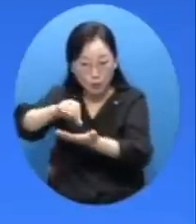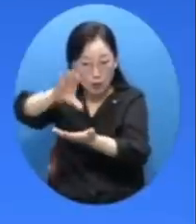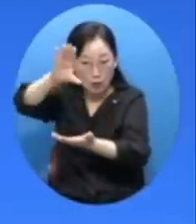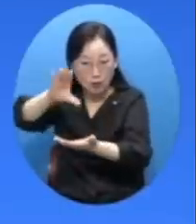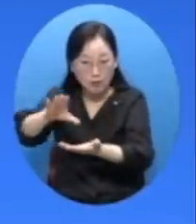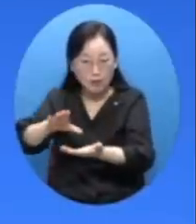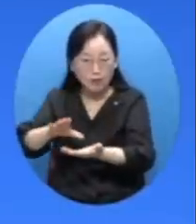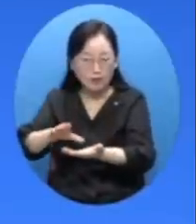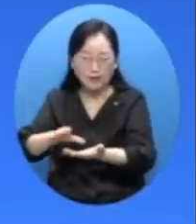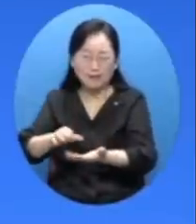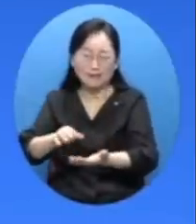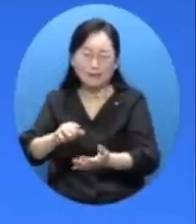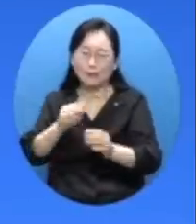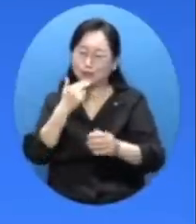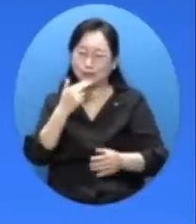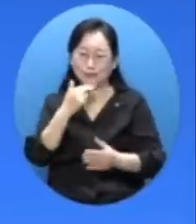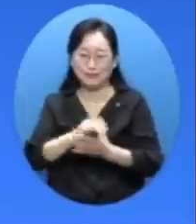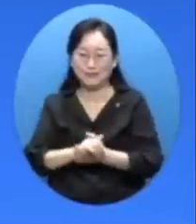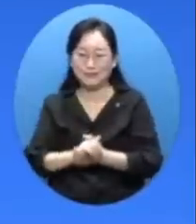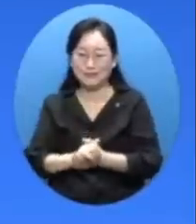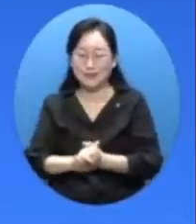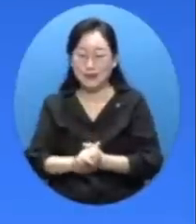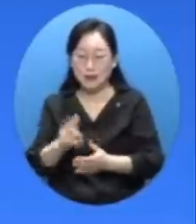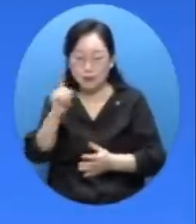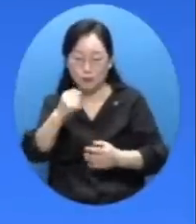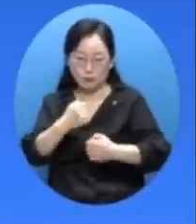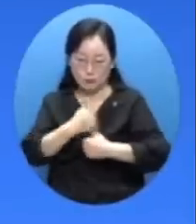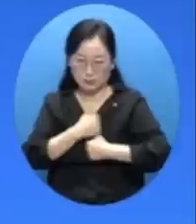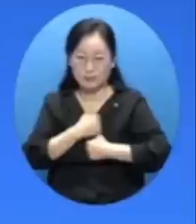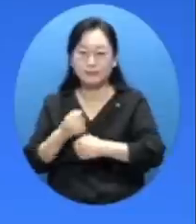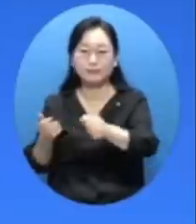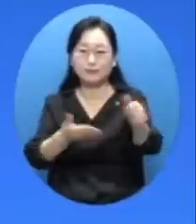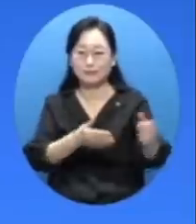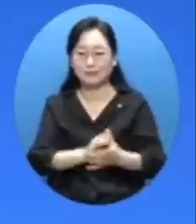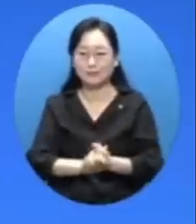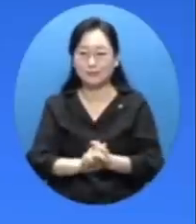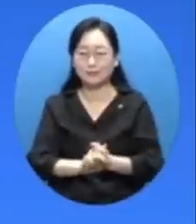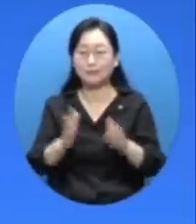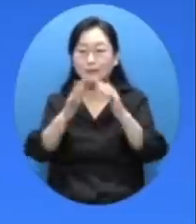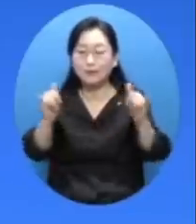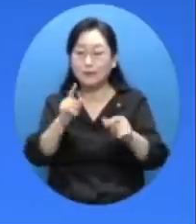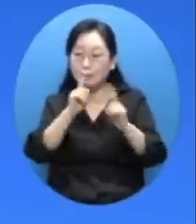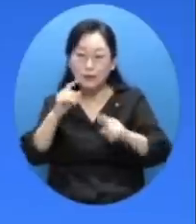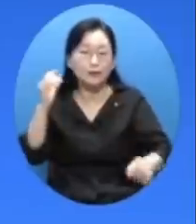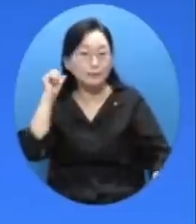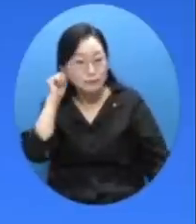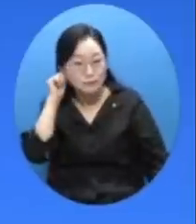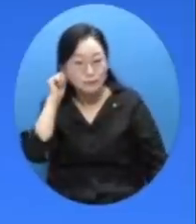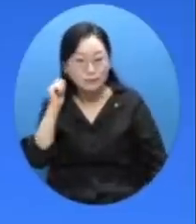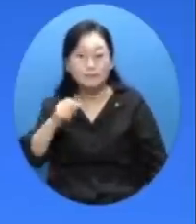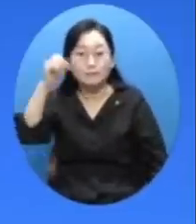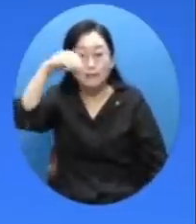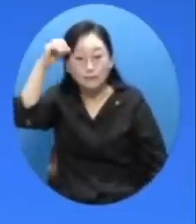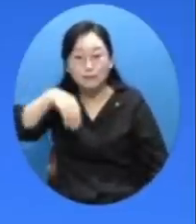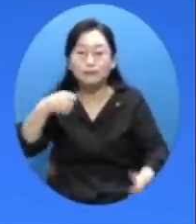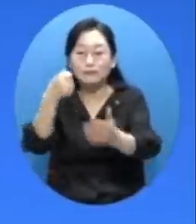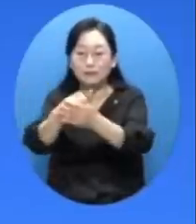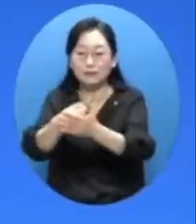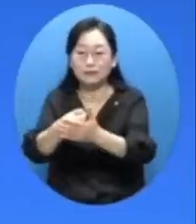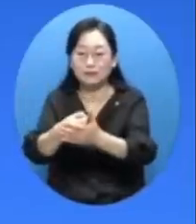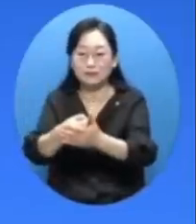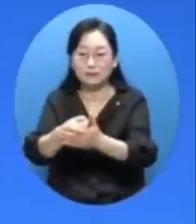같아요. 모든 것을 할 때 신중해야 됩니다. 사람들의 말을 듣고 그냥 덜컥덜컥